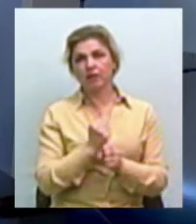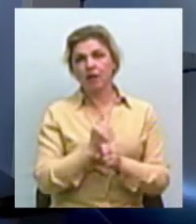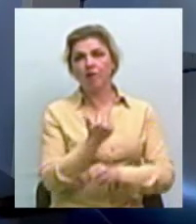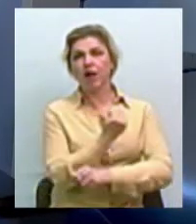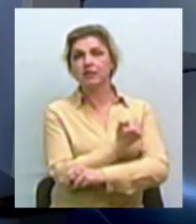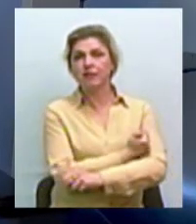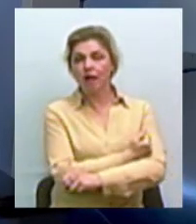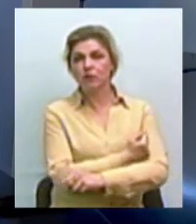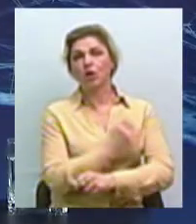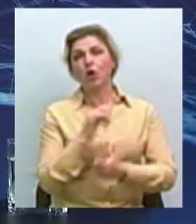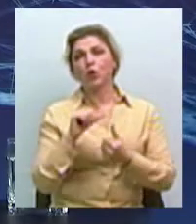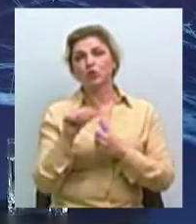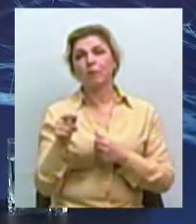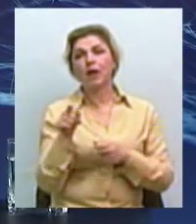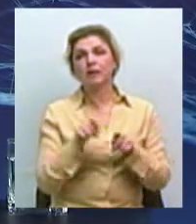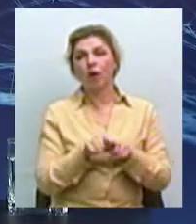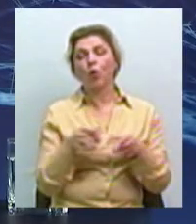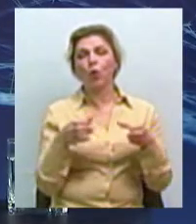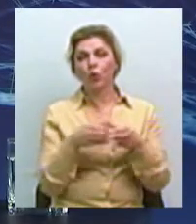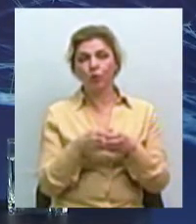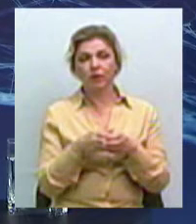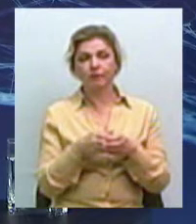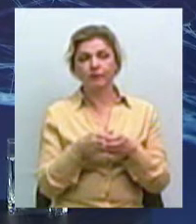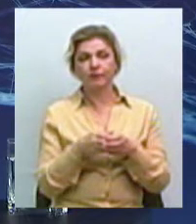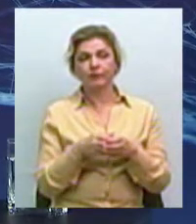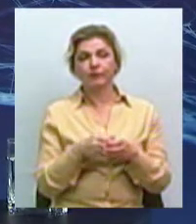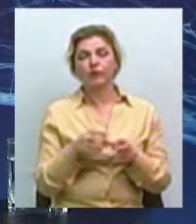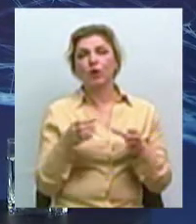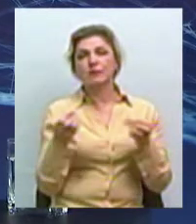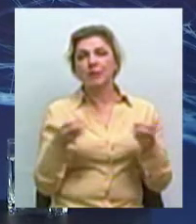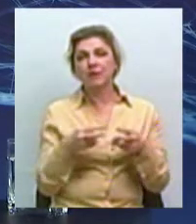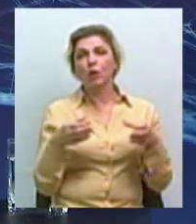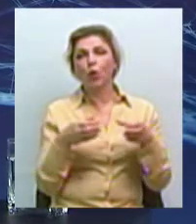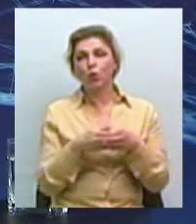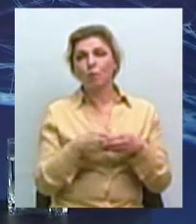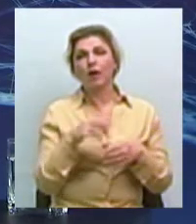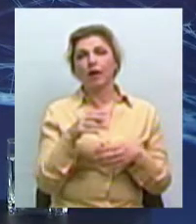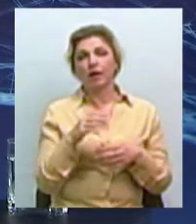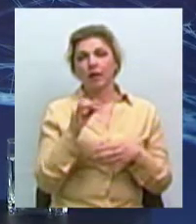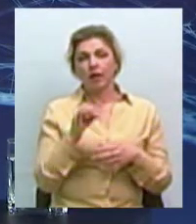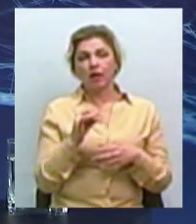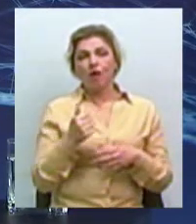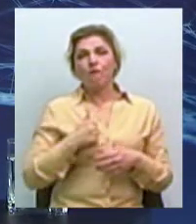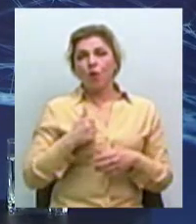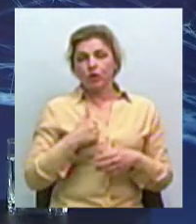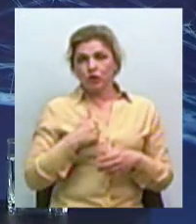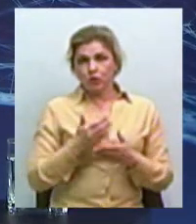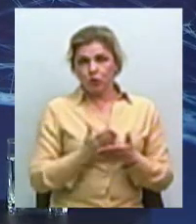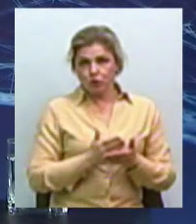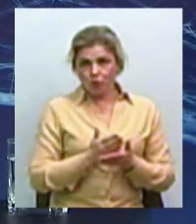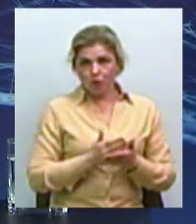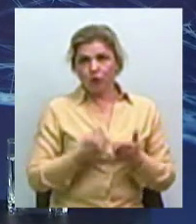і особливо такої групи декретованої, вона називається декретована група населення, це були і військовослужбовці